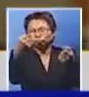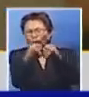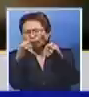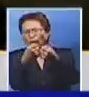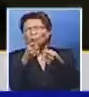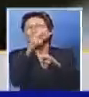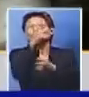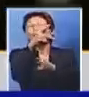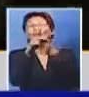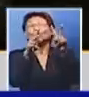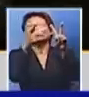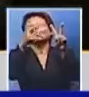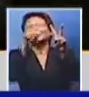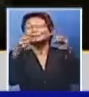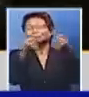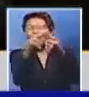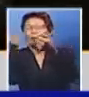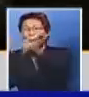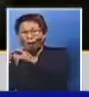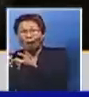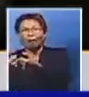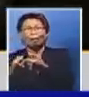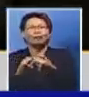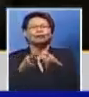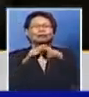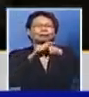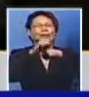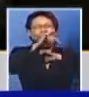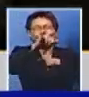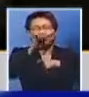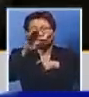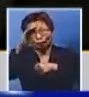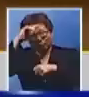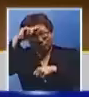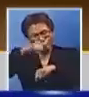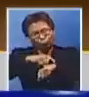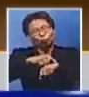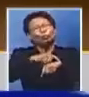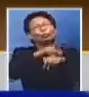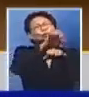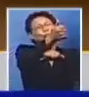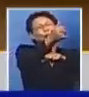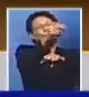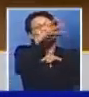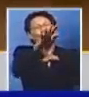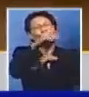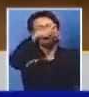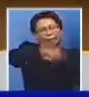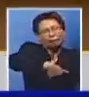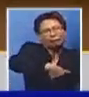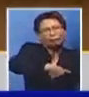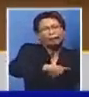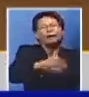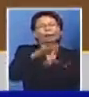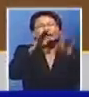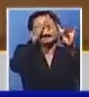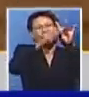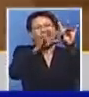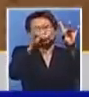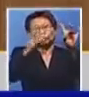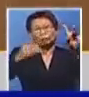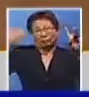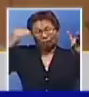pergaduhan. Kedua-duanya berlaku di Mount Austin dan Taman Daya, Johor Bahru kira-kira pukul 10.15 malam 8 Julai